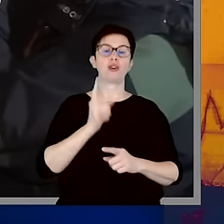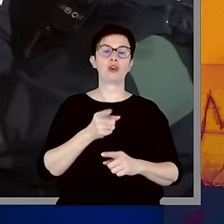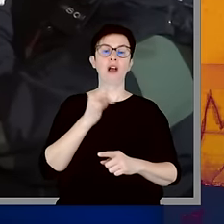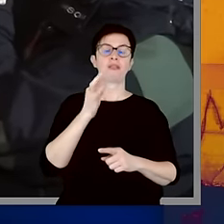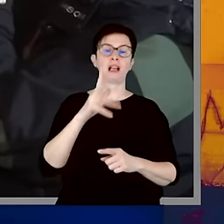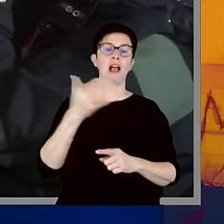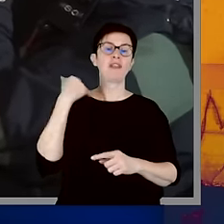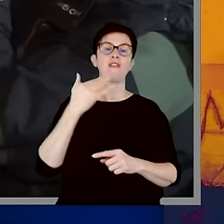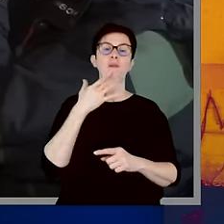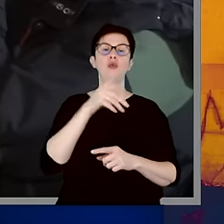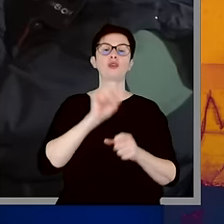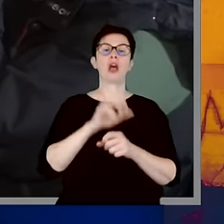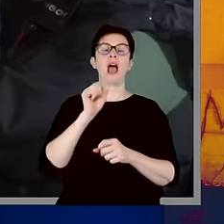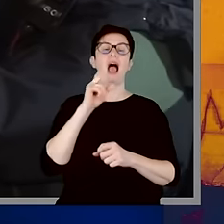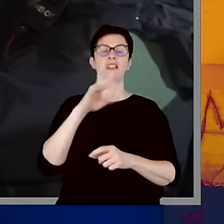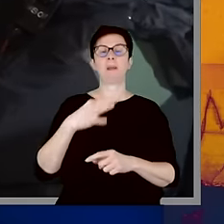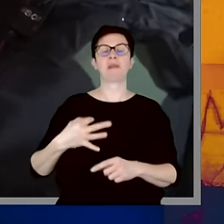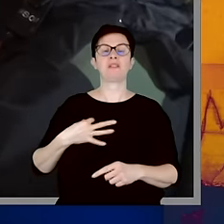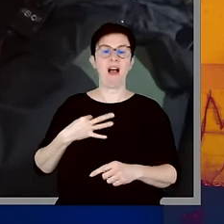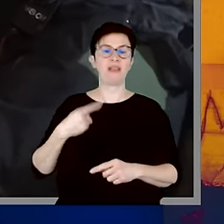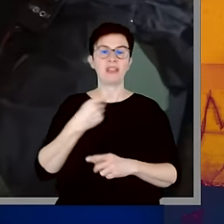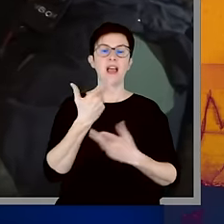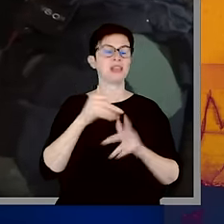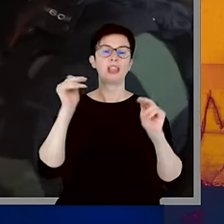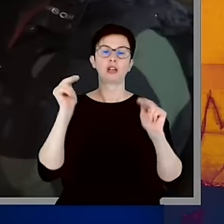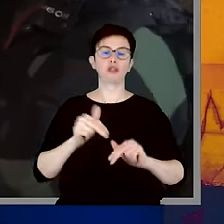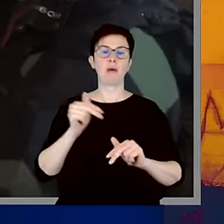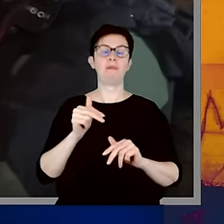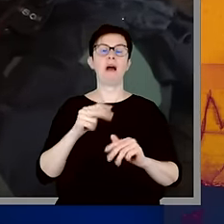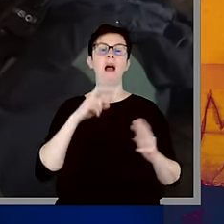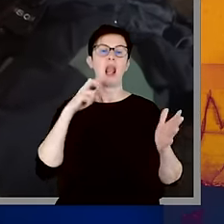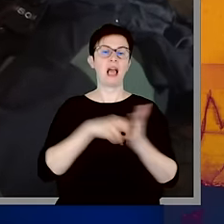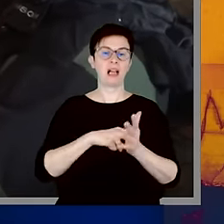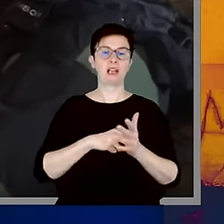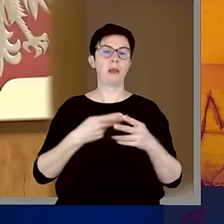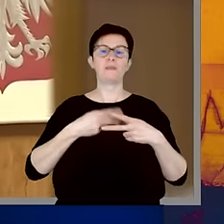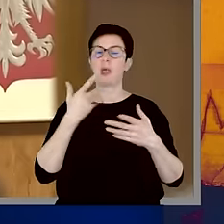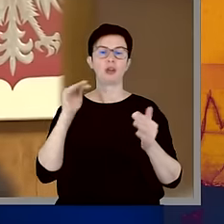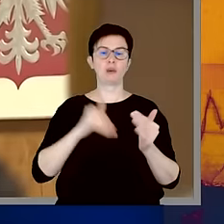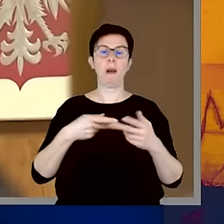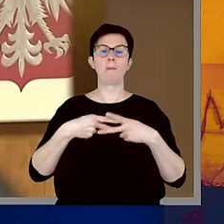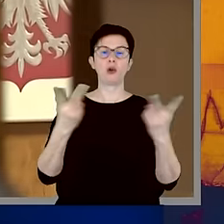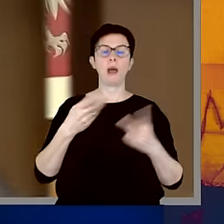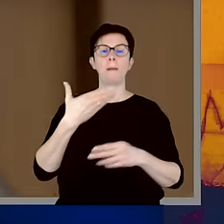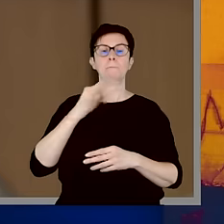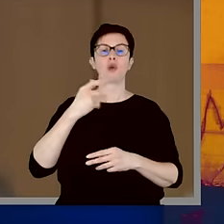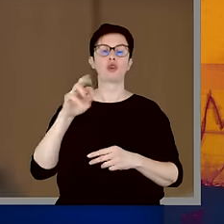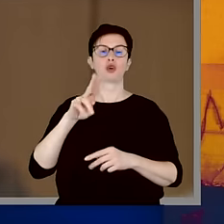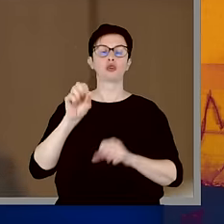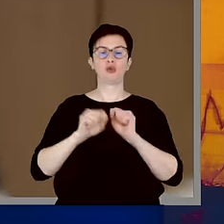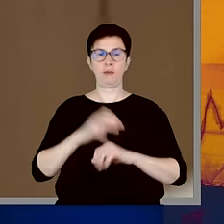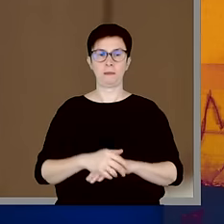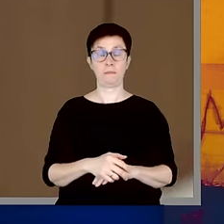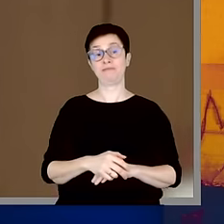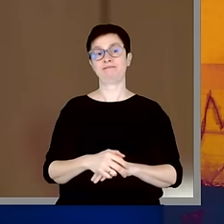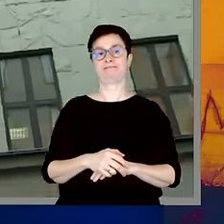to są akty prywatne, których nie należy legalizować, publikując je w moim kanale. Doskonale pamiętam ten wyrok, to jest kuriozum prawnicze,